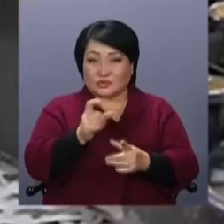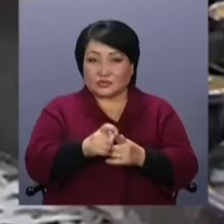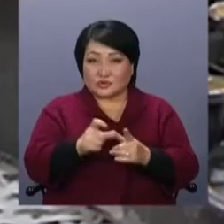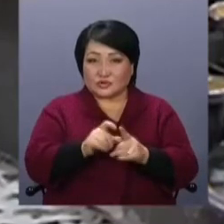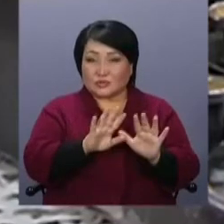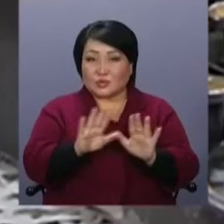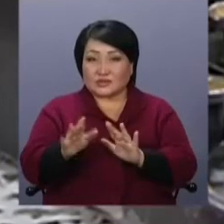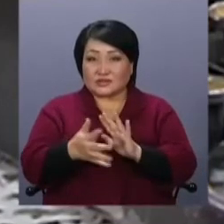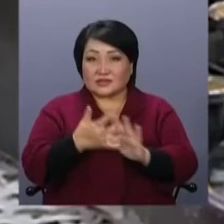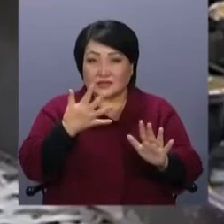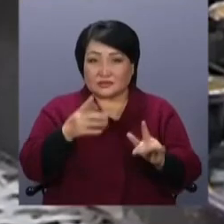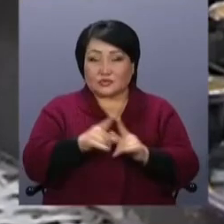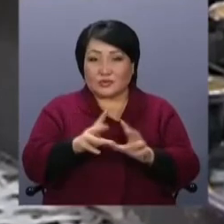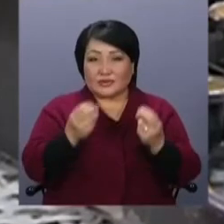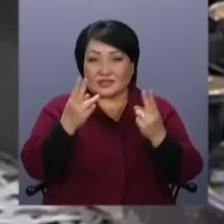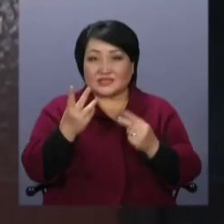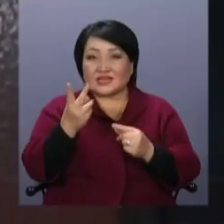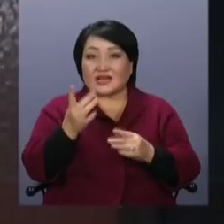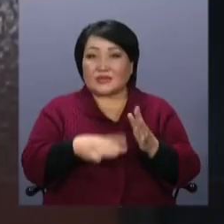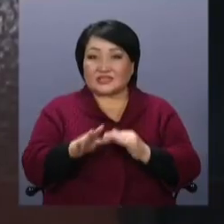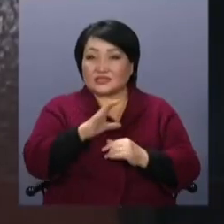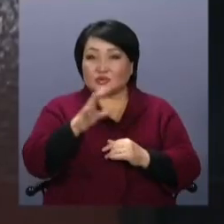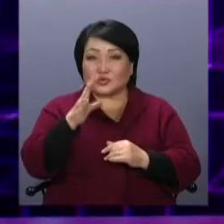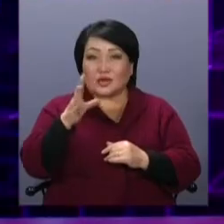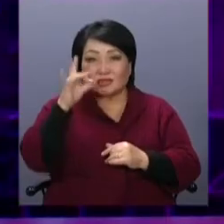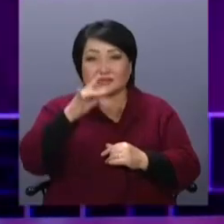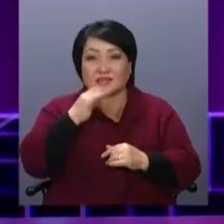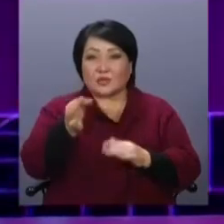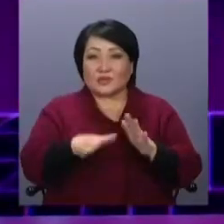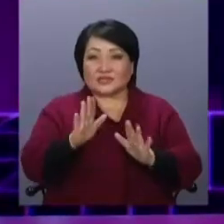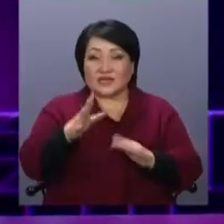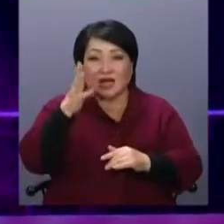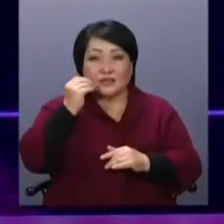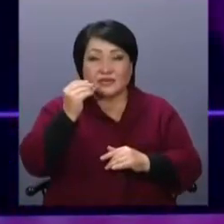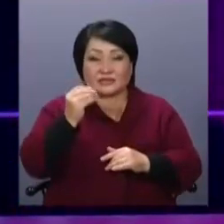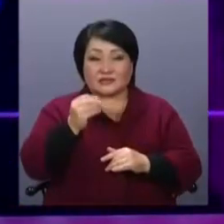бойынша тек екі аймақта бірі оңтүстік Қазақстан облысы мен Алматы қаласында ғана мамандар даярланады екен.